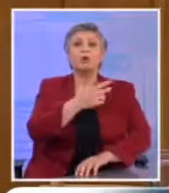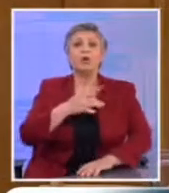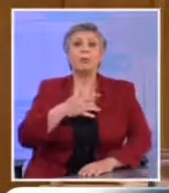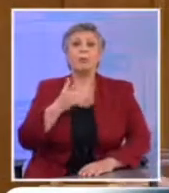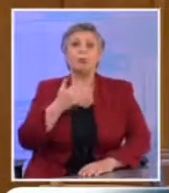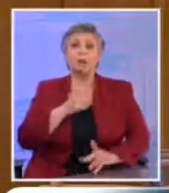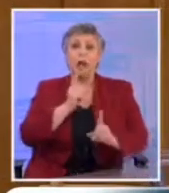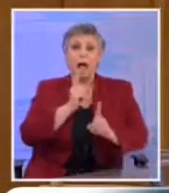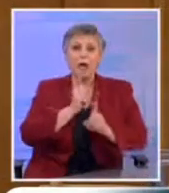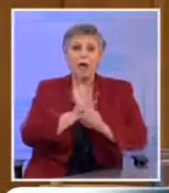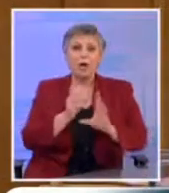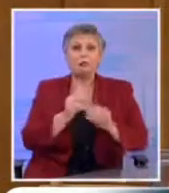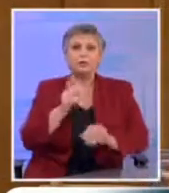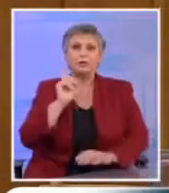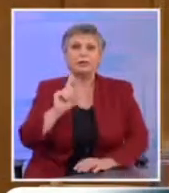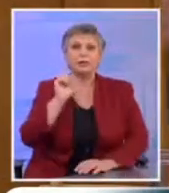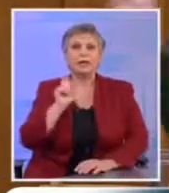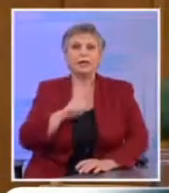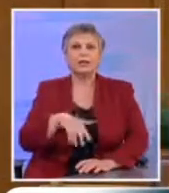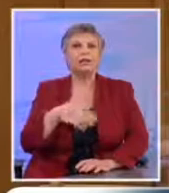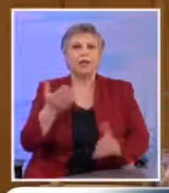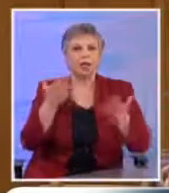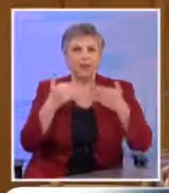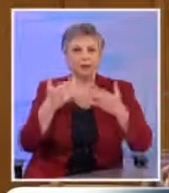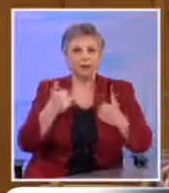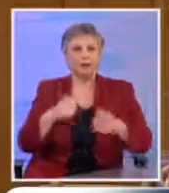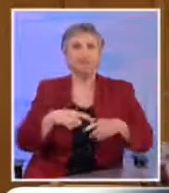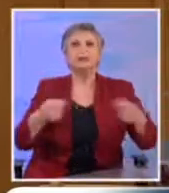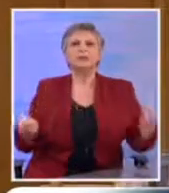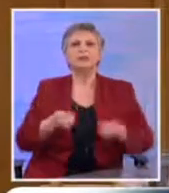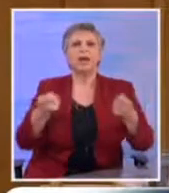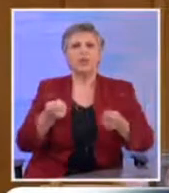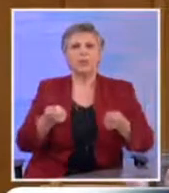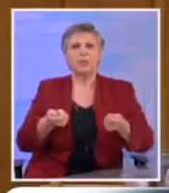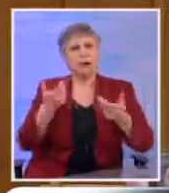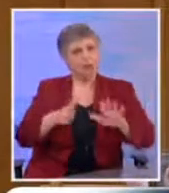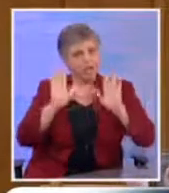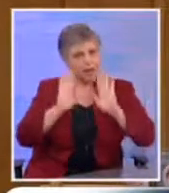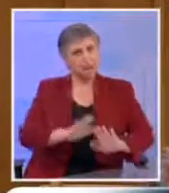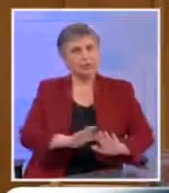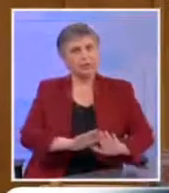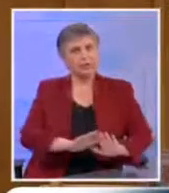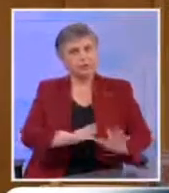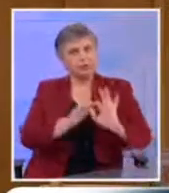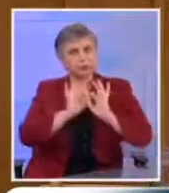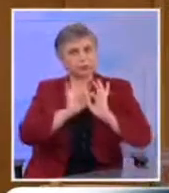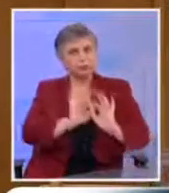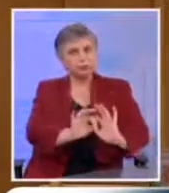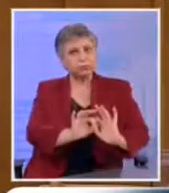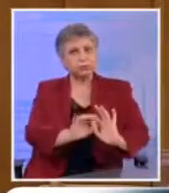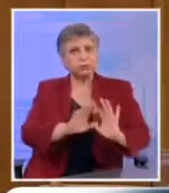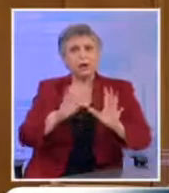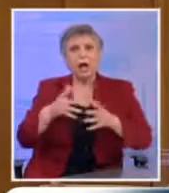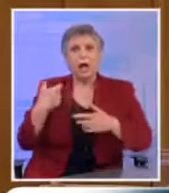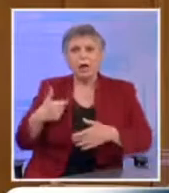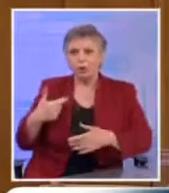Αυτοί οι άνθρωποι τι θα κάνουν? Θα μείνουν εκεί μέσα μέχρι να δημιουργηθούν νέες δομές? Και την παραλάβαμε αυτή την κατάσταση.